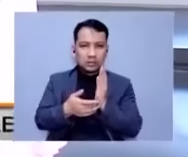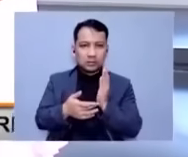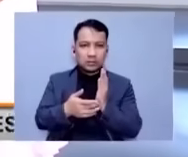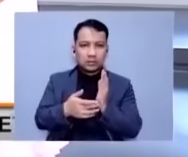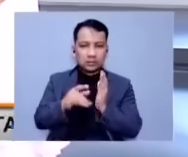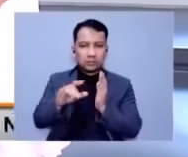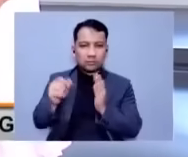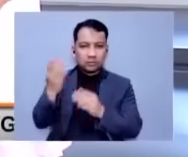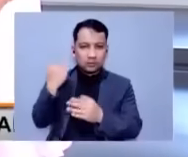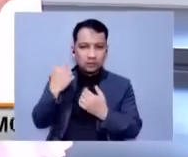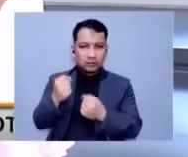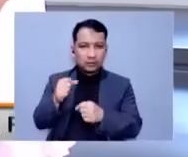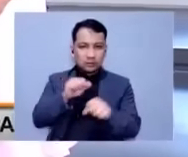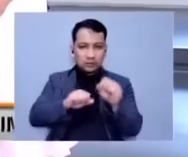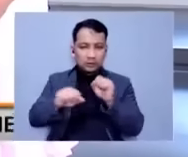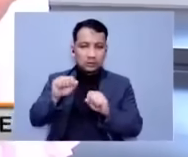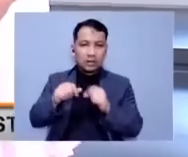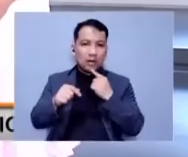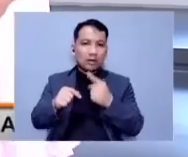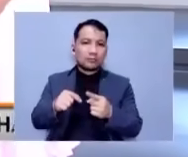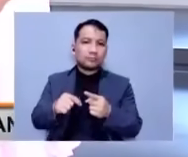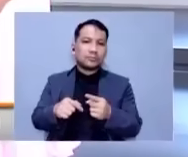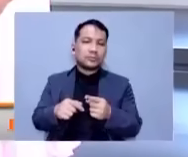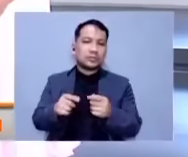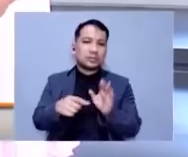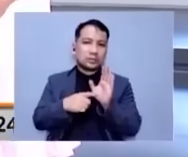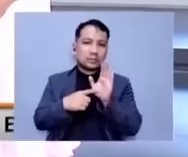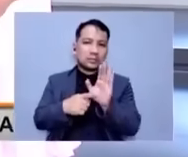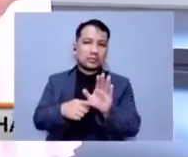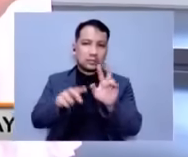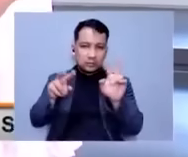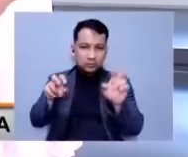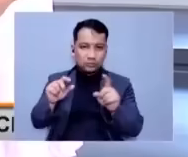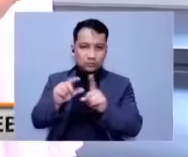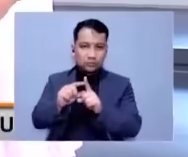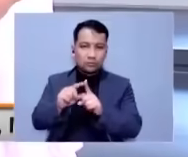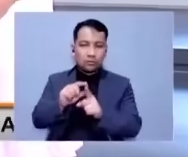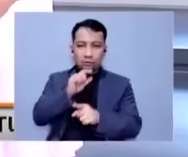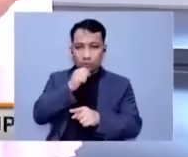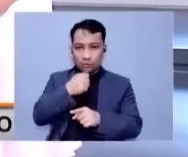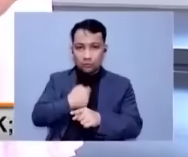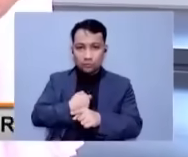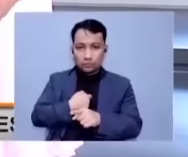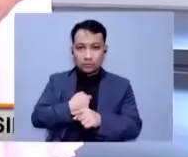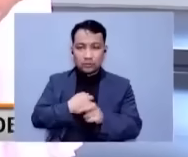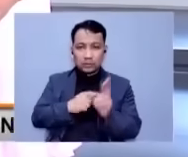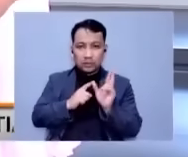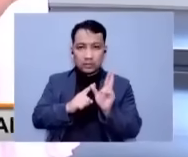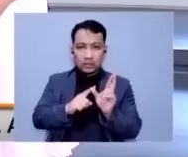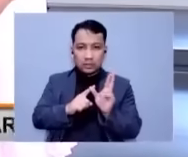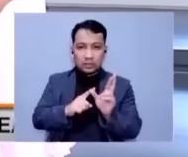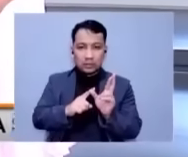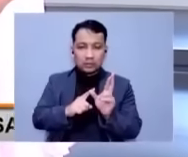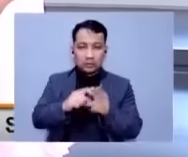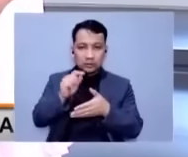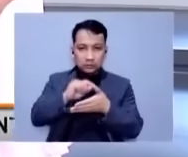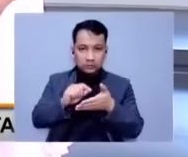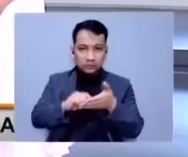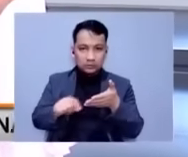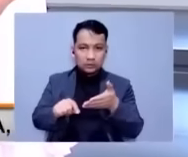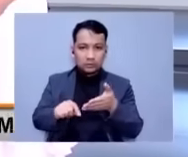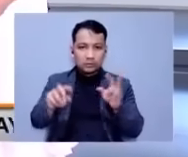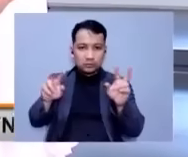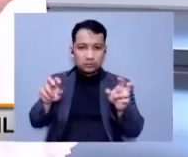Health Sciences Center, ang itinuturing na world's oldest known prescription ay nakasulat sa isang